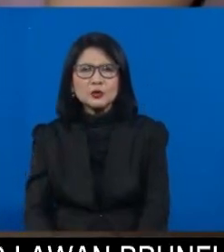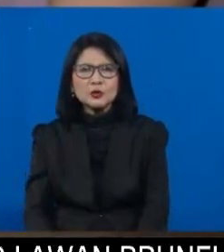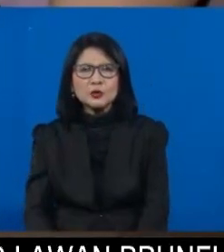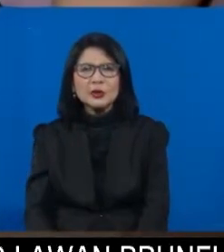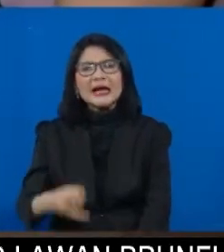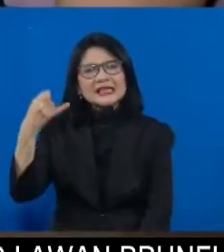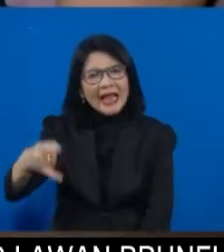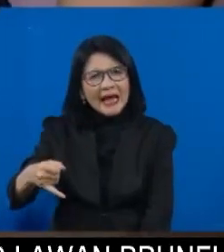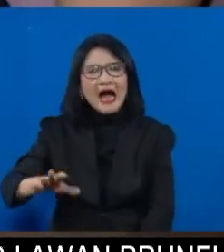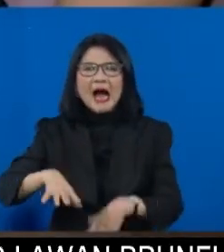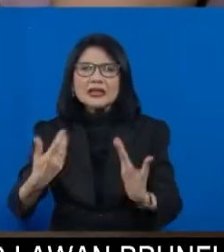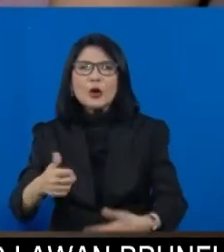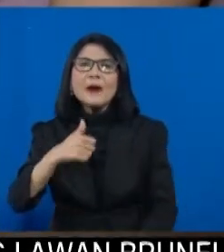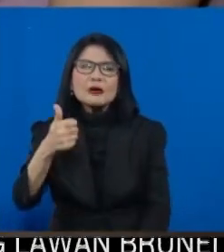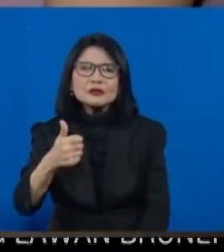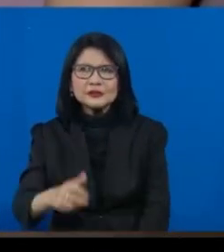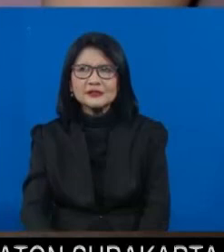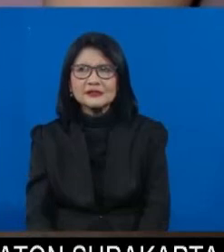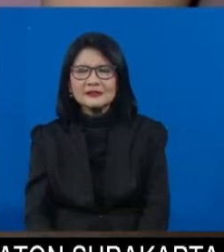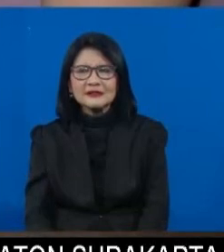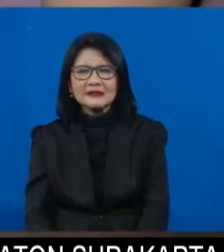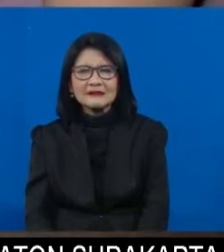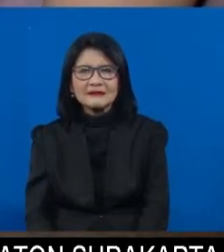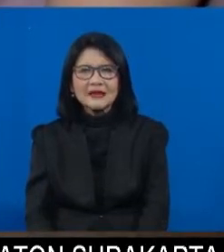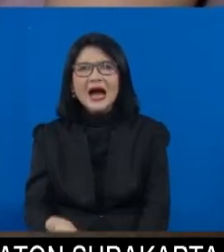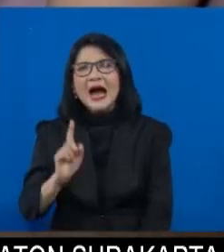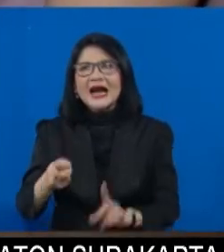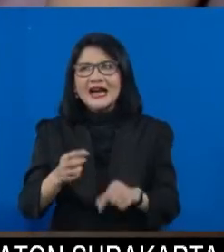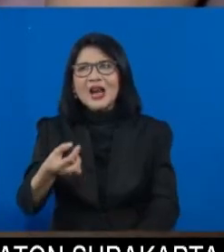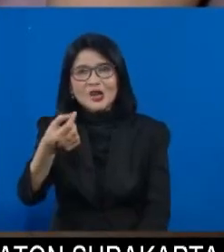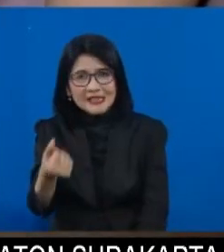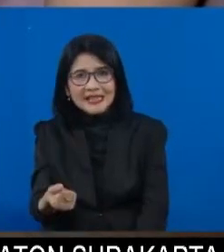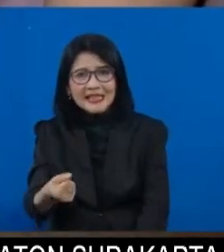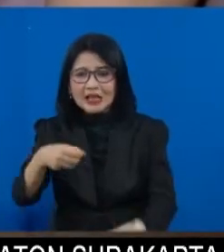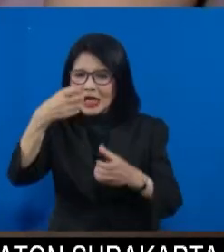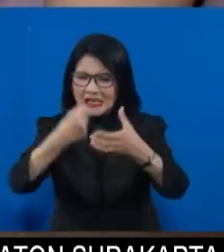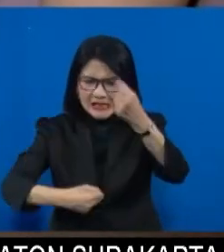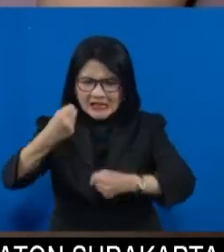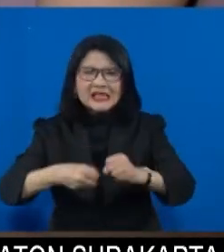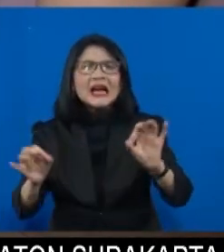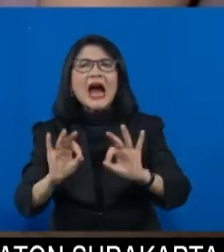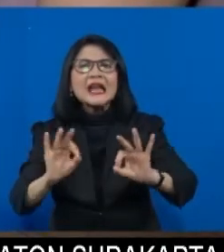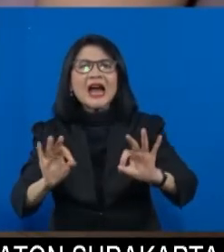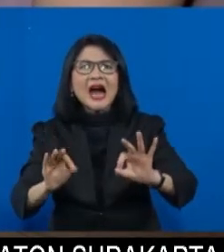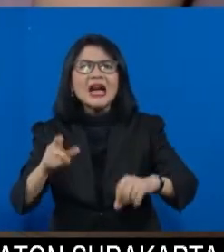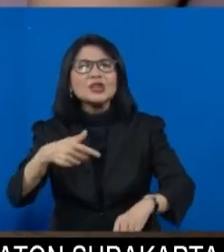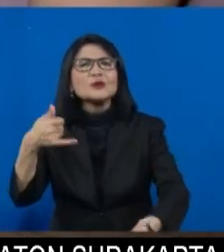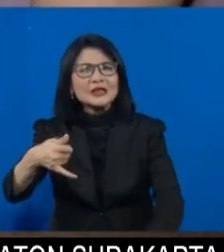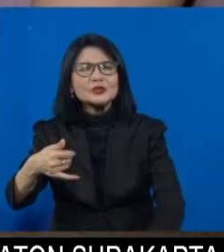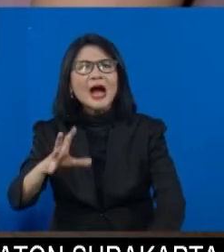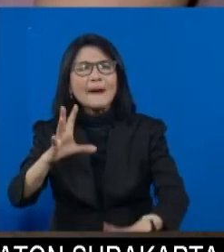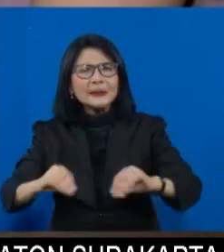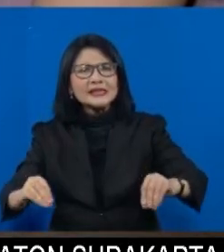gitu, Pak? Udah tinggal dikit. Tinggal ya, dikit. Ya nggak keluar itu. Kita pijit juga